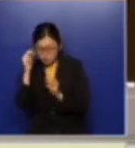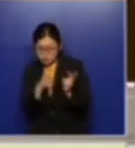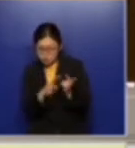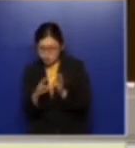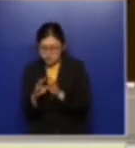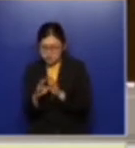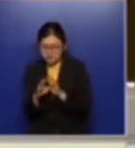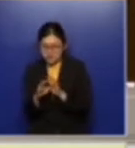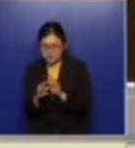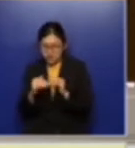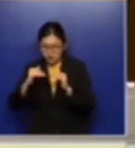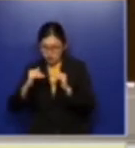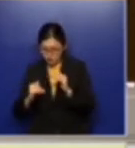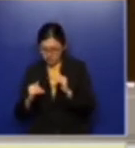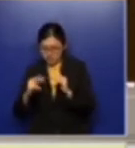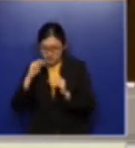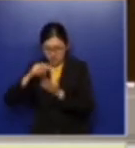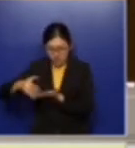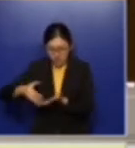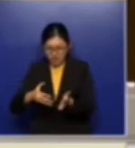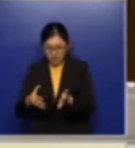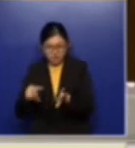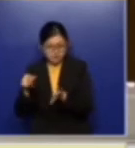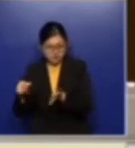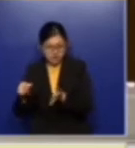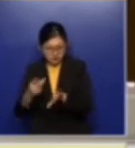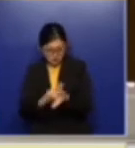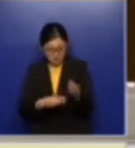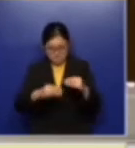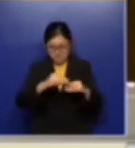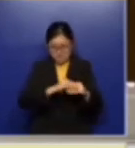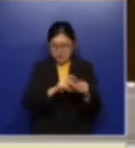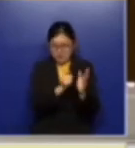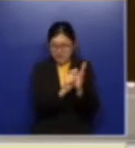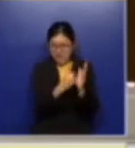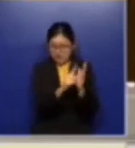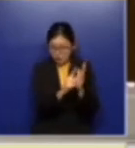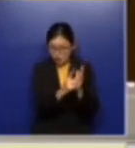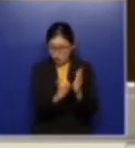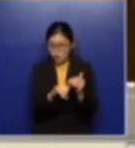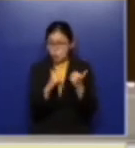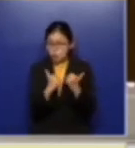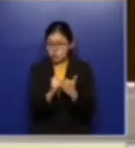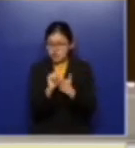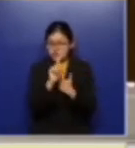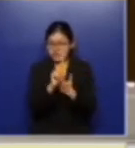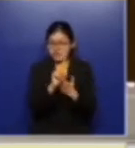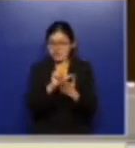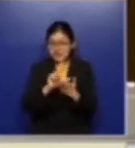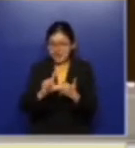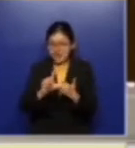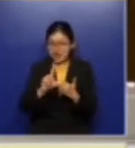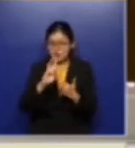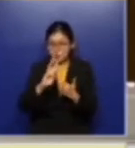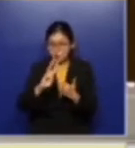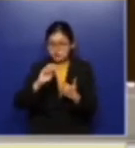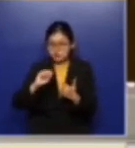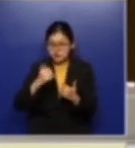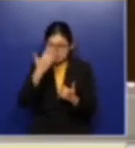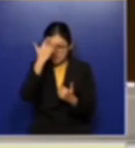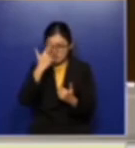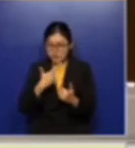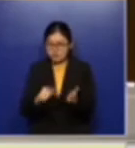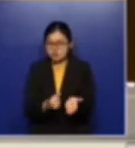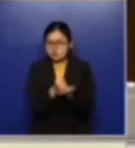ท่าจีนไปเพิ่มให้อ่างทองวันนี้เป็นล้าน6แสนเพื่อจะบรรเทาความเดือดร้อน